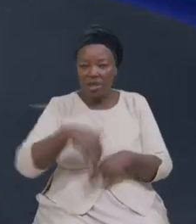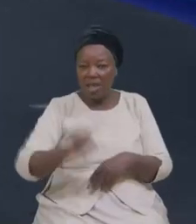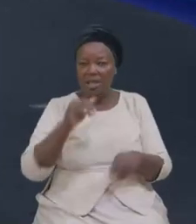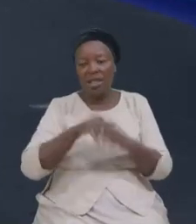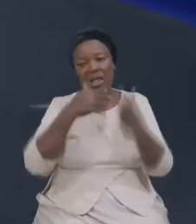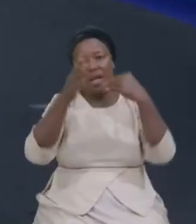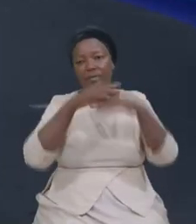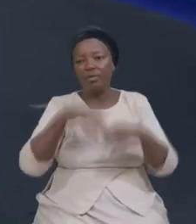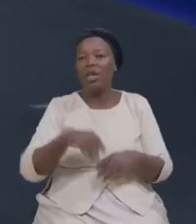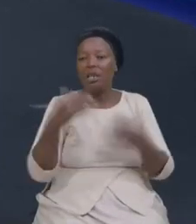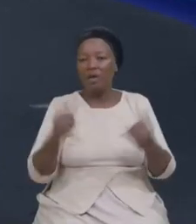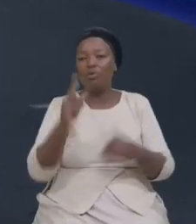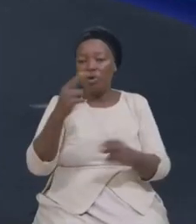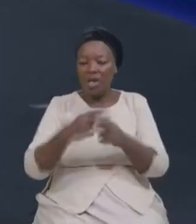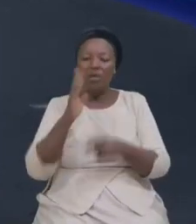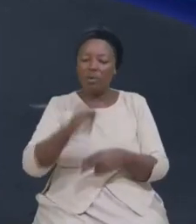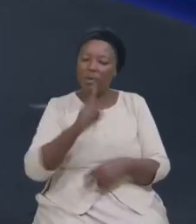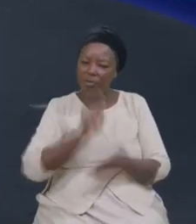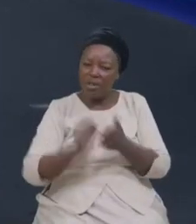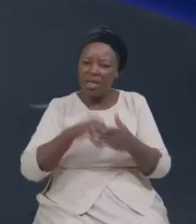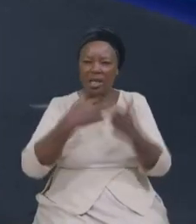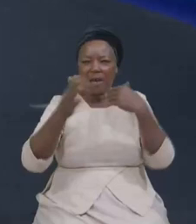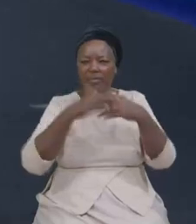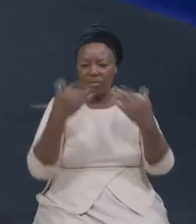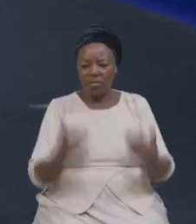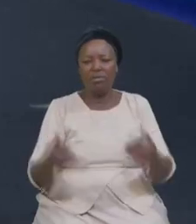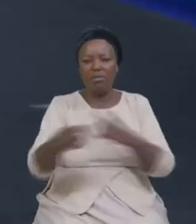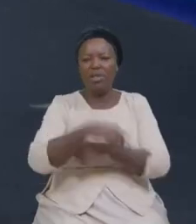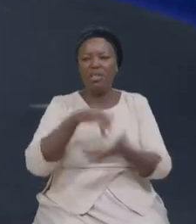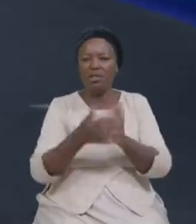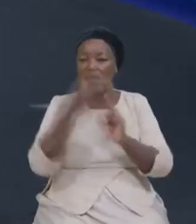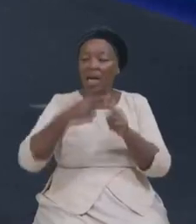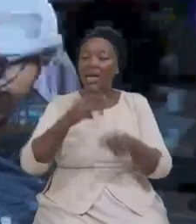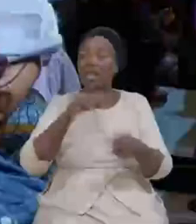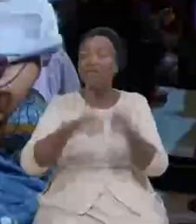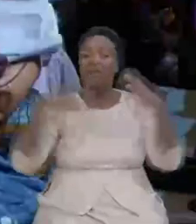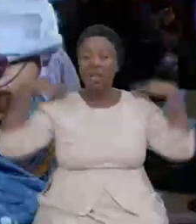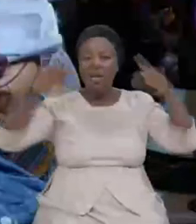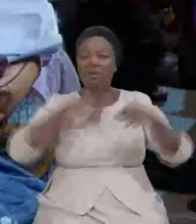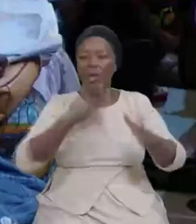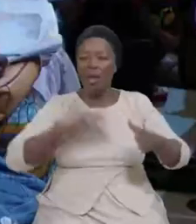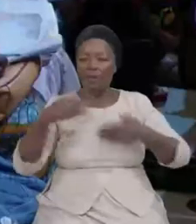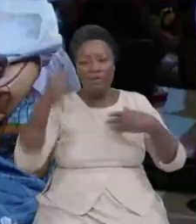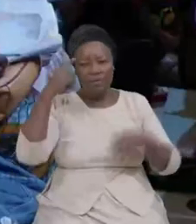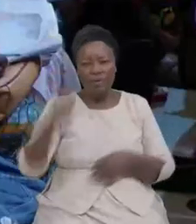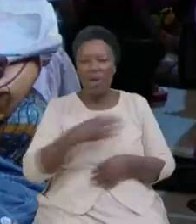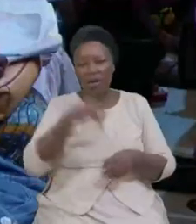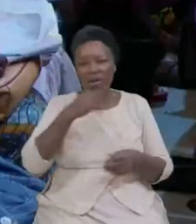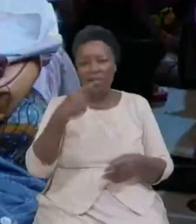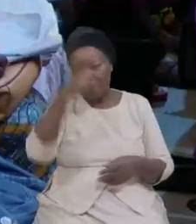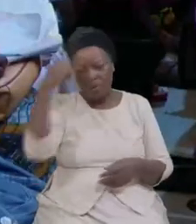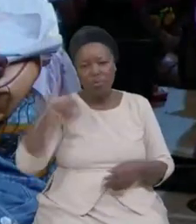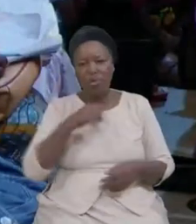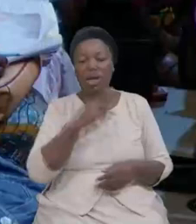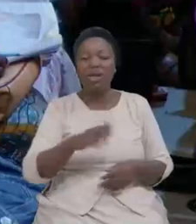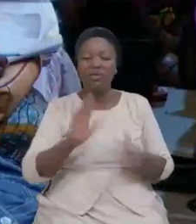même ton nom sera écrit au ciel. Et les anges vont se réjouir à cause de toi. Et dit, parce que nous sommes enfants de Dieu, nos noms sont écrits